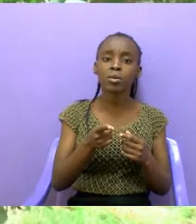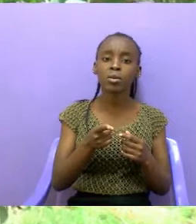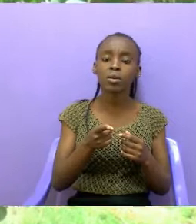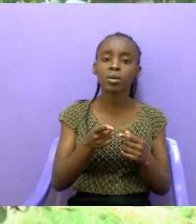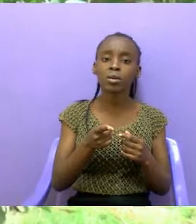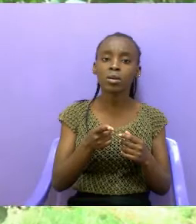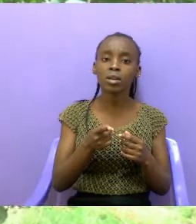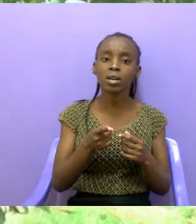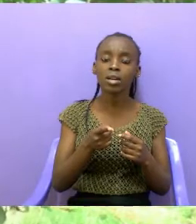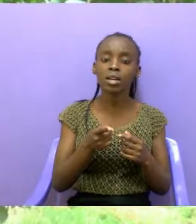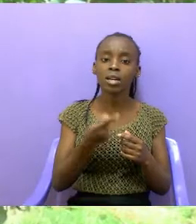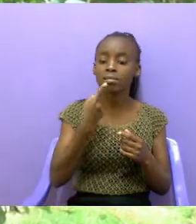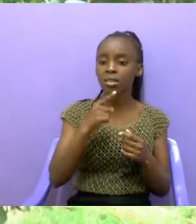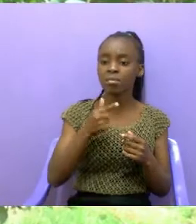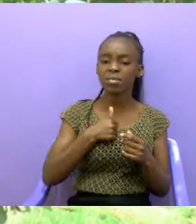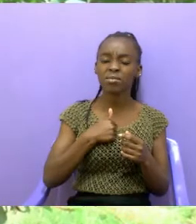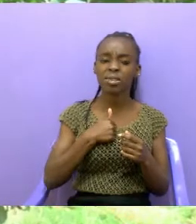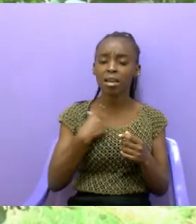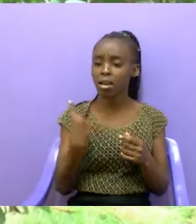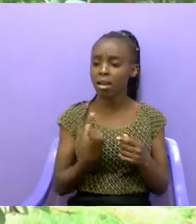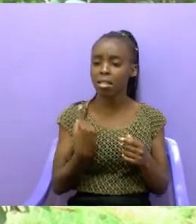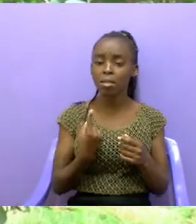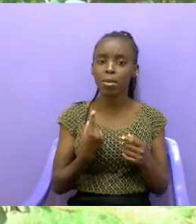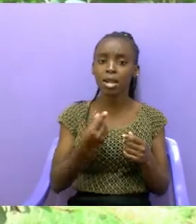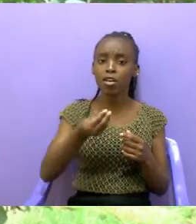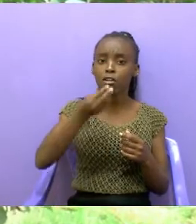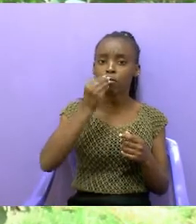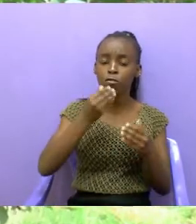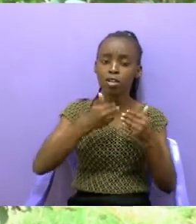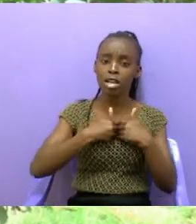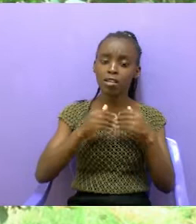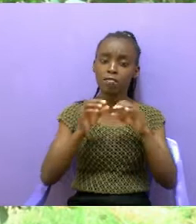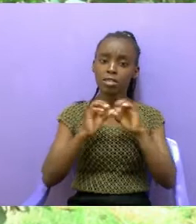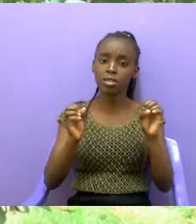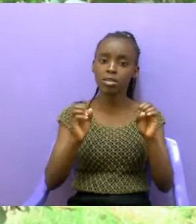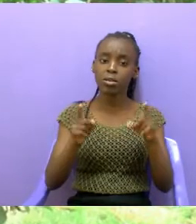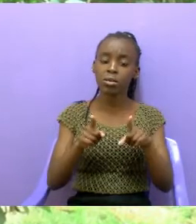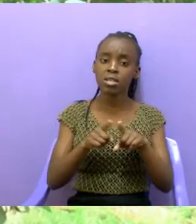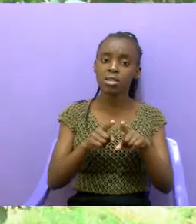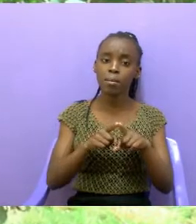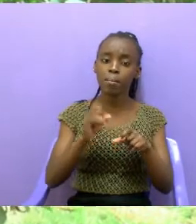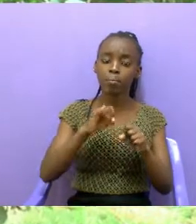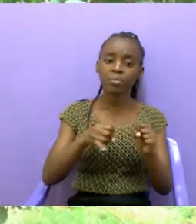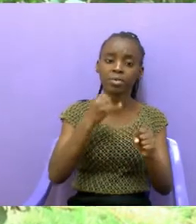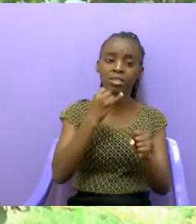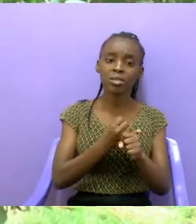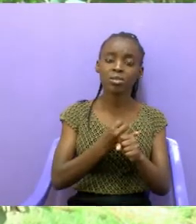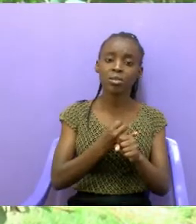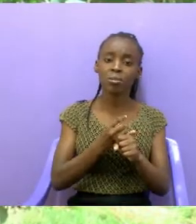yako una pesa. Ni wewe peke yako labda ni chakula huna. Ni wewe peke yako labda umefutwa kazi. Ni wewe peke yako labda unafanana vile huko.